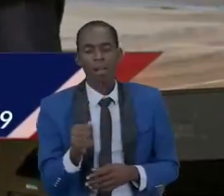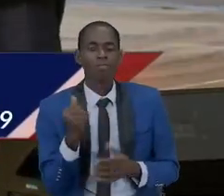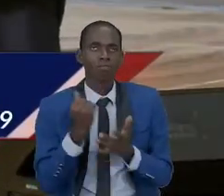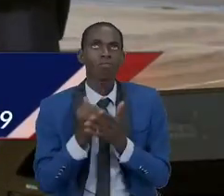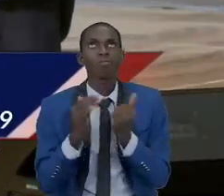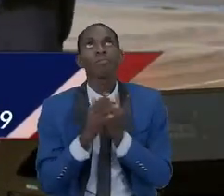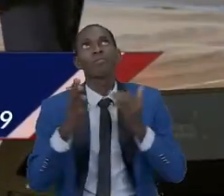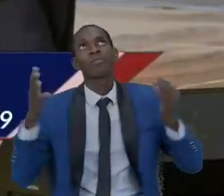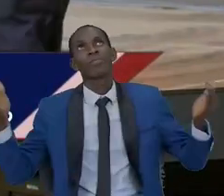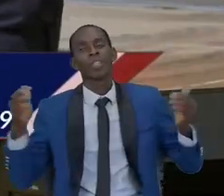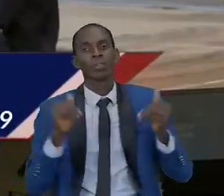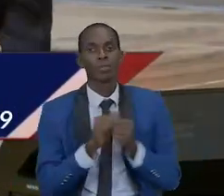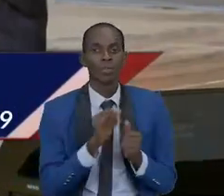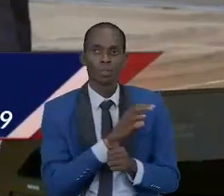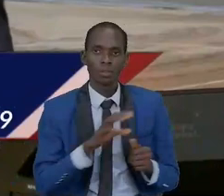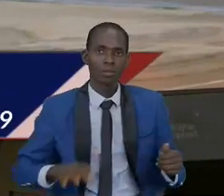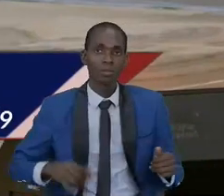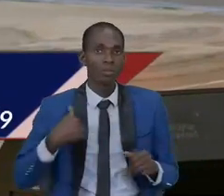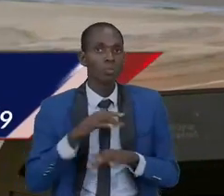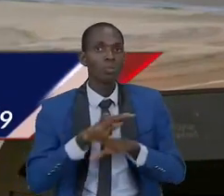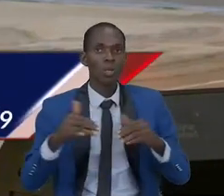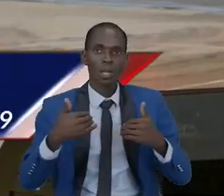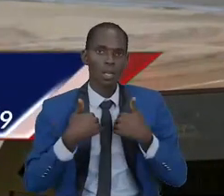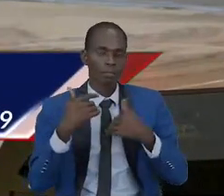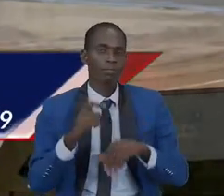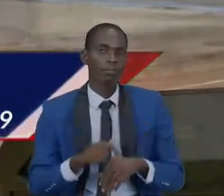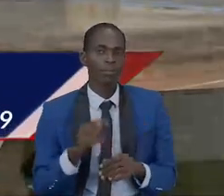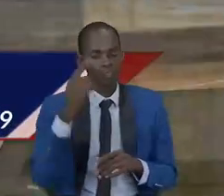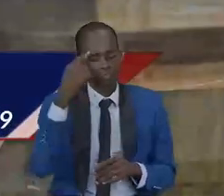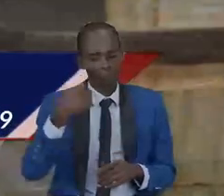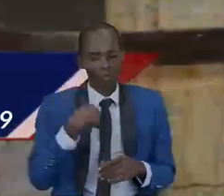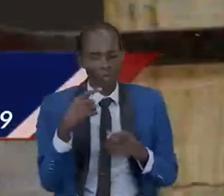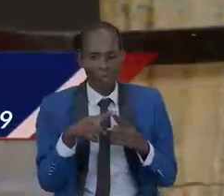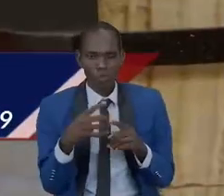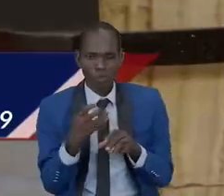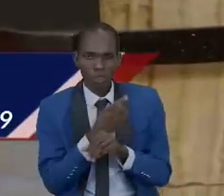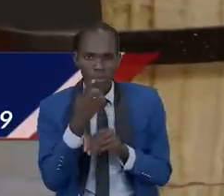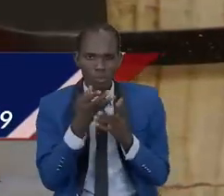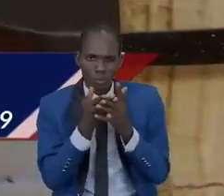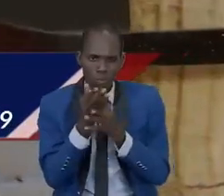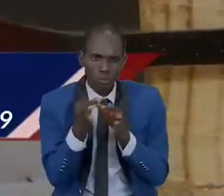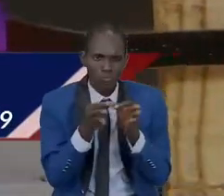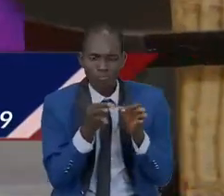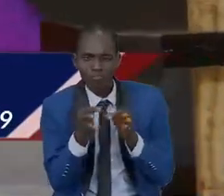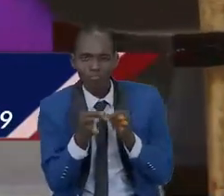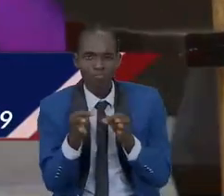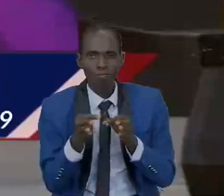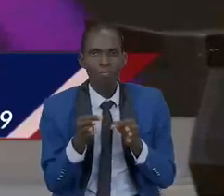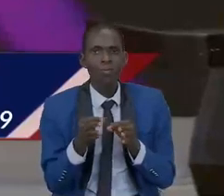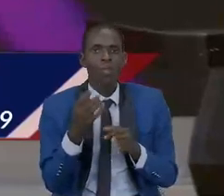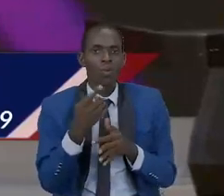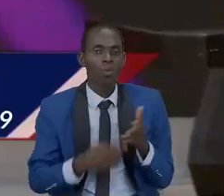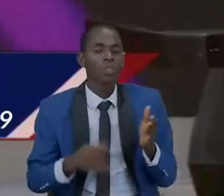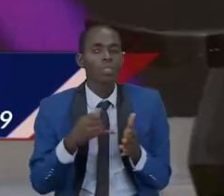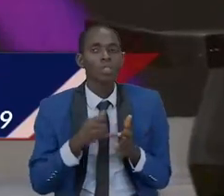déjà été crucifié avec Christian j'ai été crucifié avec Christian nous n'avons pas de temps pour que vous amène